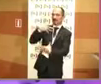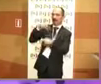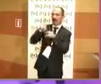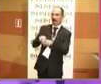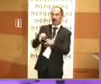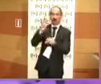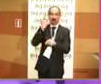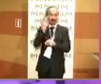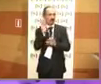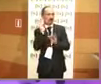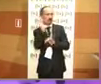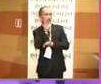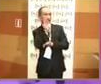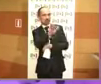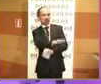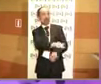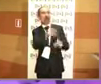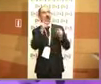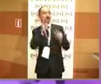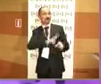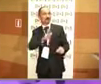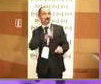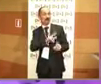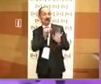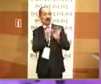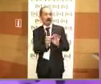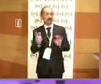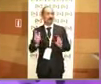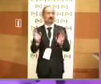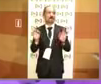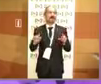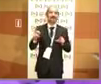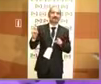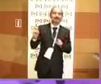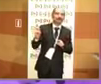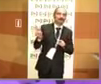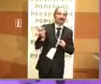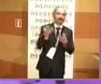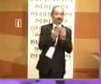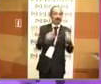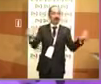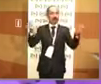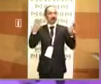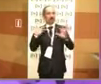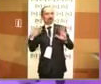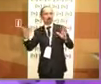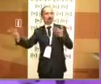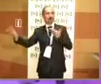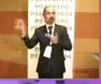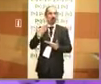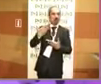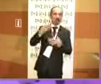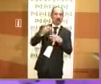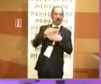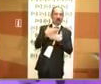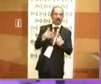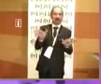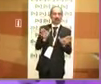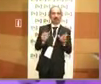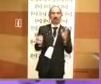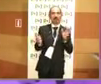giorni, una speranza. In tanti attendono un colpo che segni l'apertura di una fase